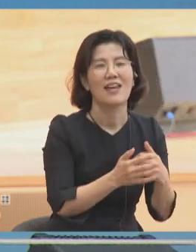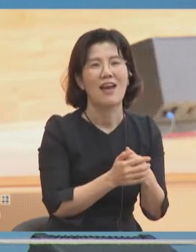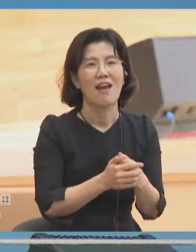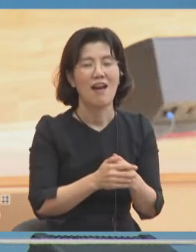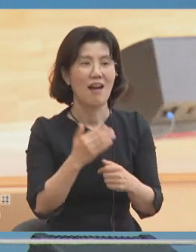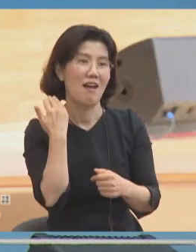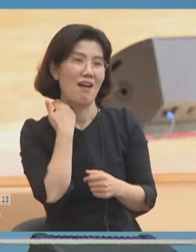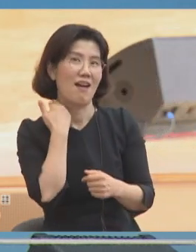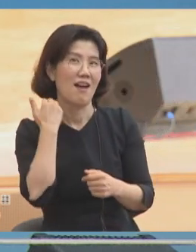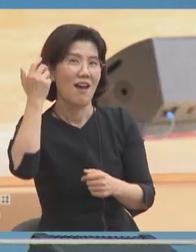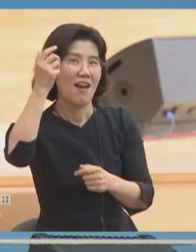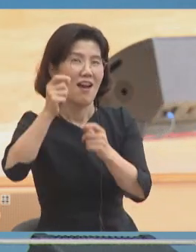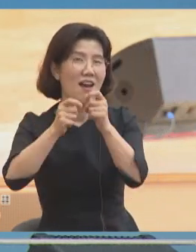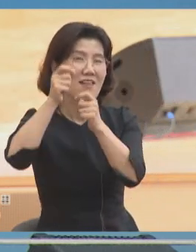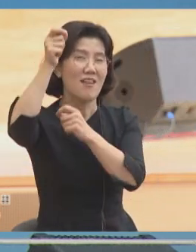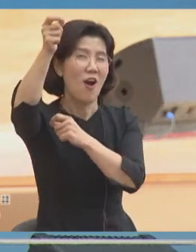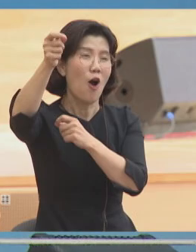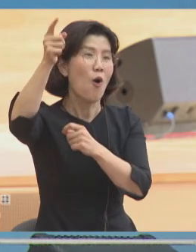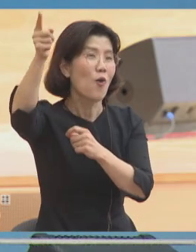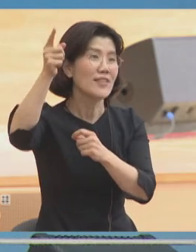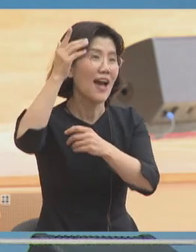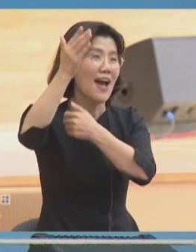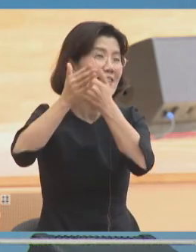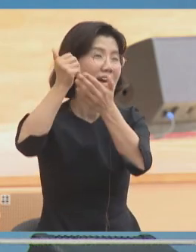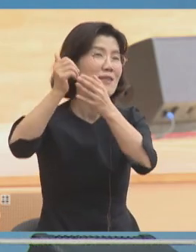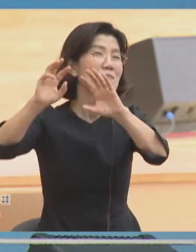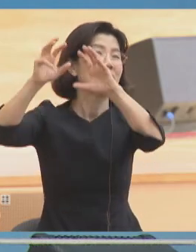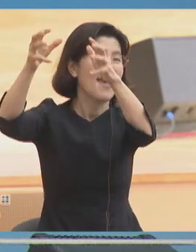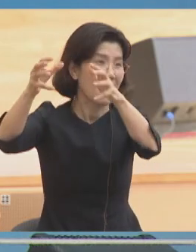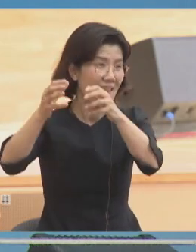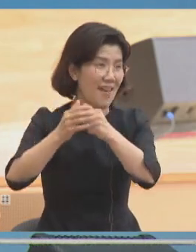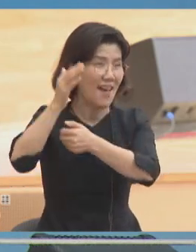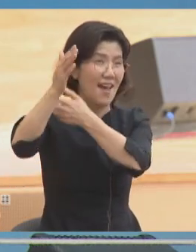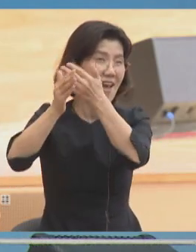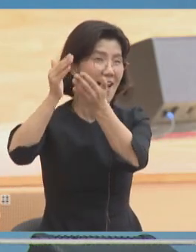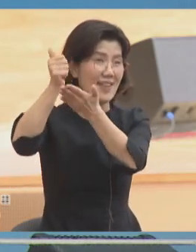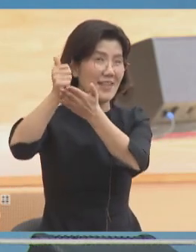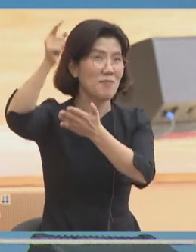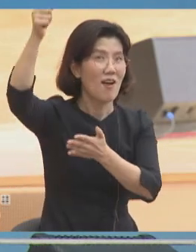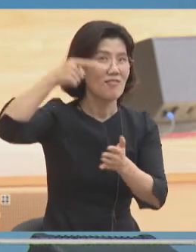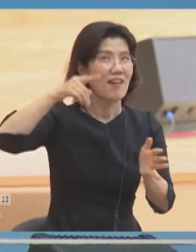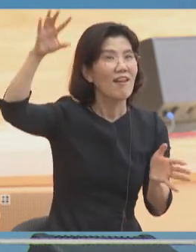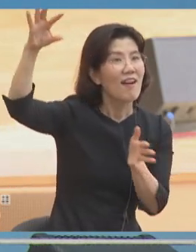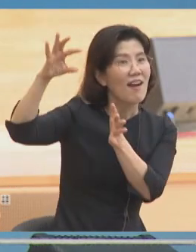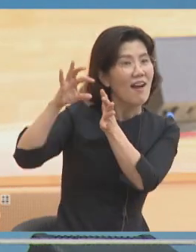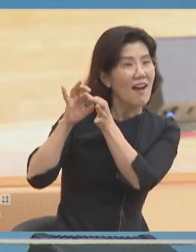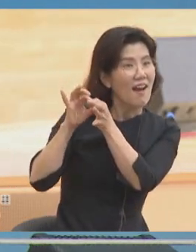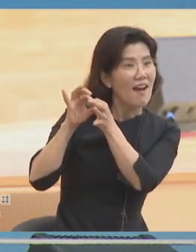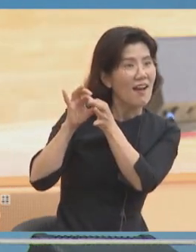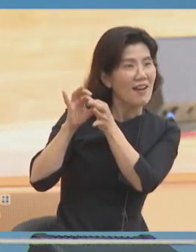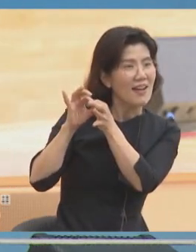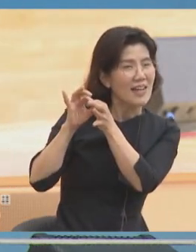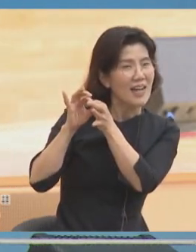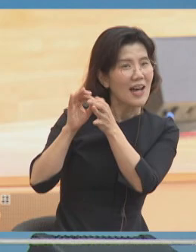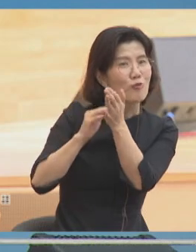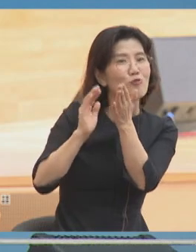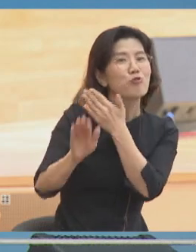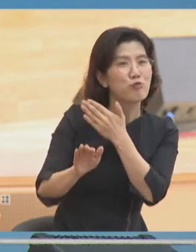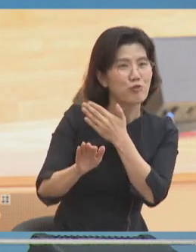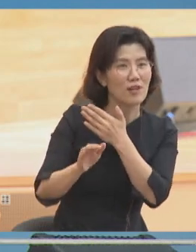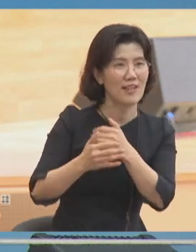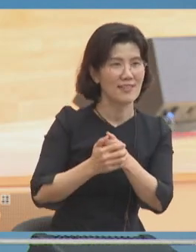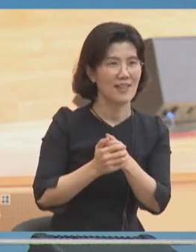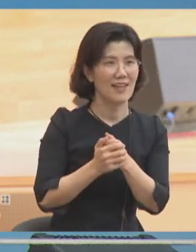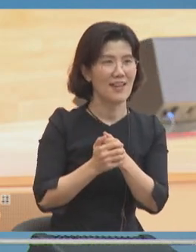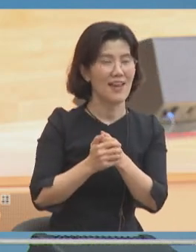보이지 않은 영원한 하나님의 세계 영원하신 하나님과 연결되었을 때 그분이 저와 여러분 나의